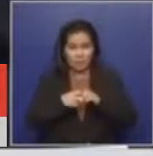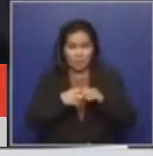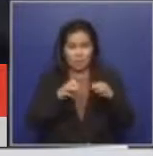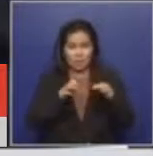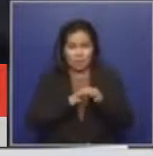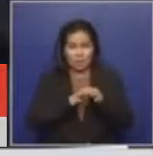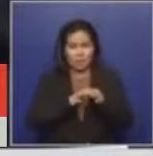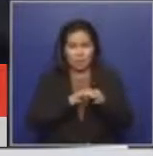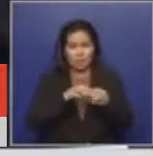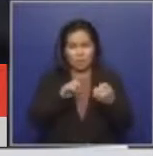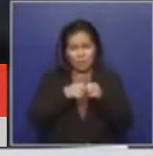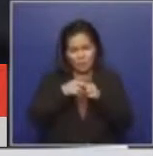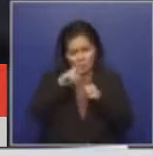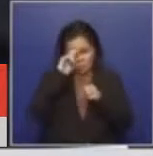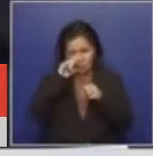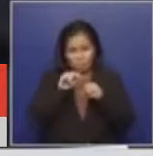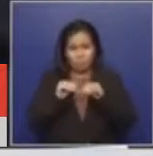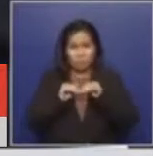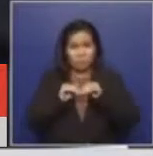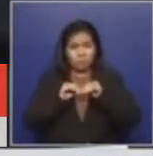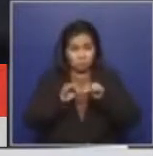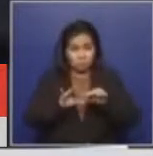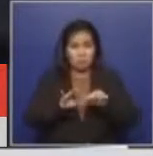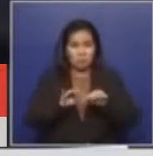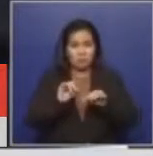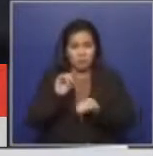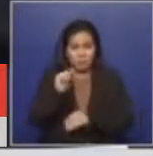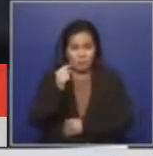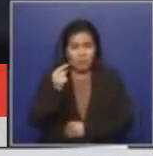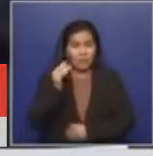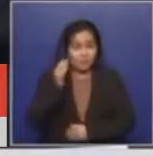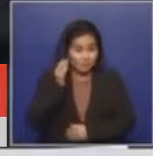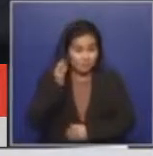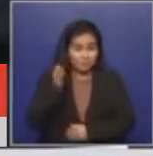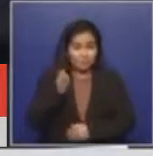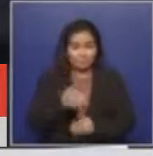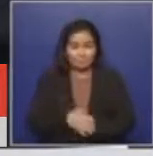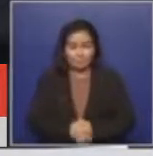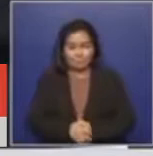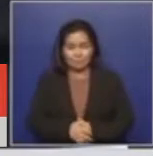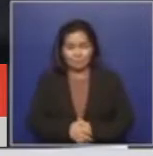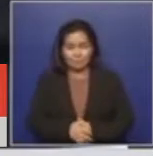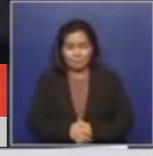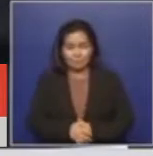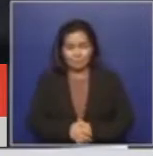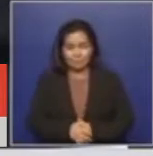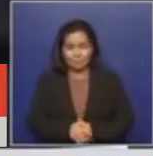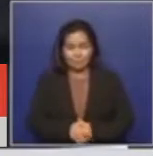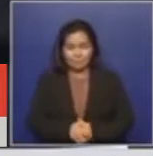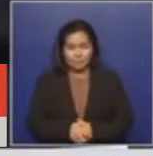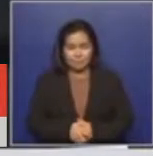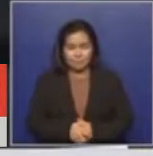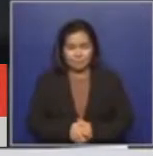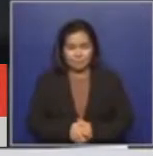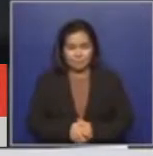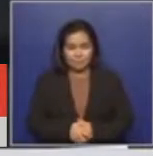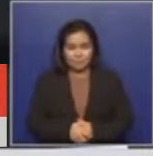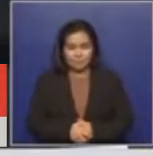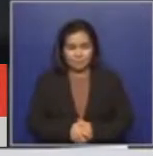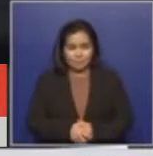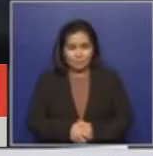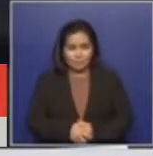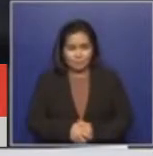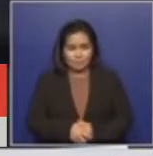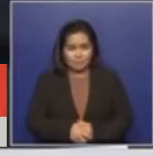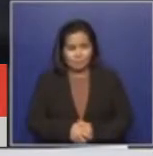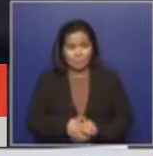บัติภัยของโรคที่จะเกิดใหม่หรือโรคระบาดอื่นๆถ้าเราจะเกิดในอนาคตนะครับข